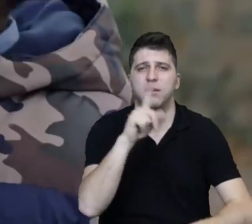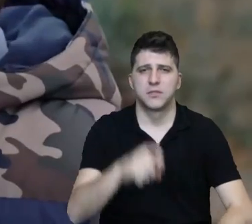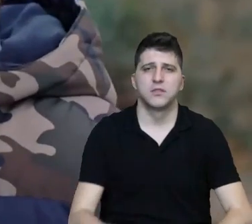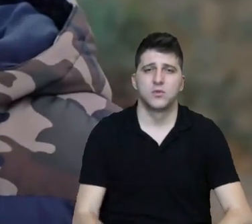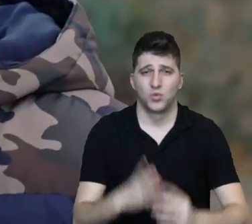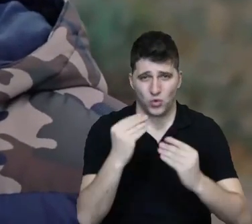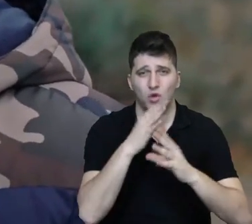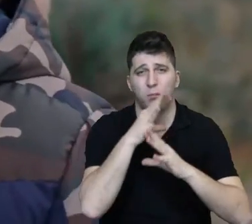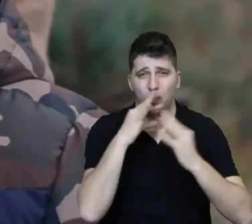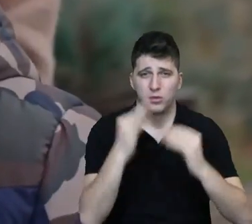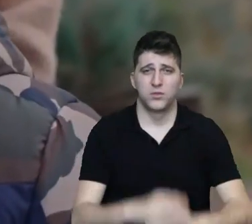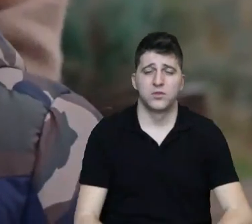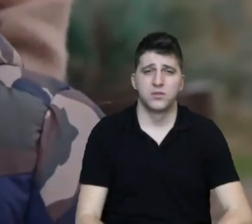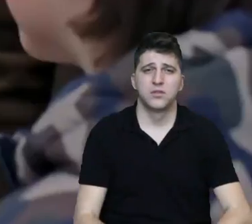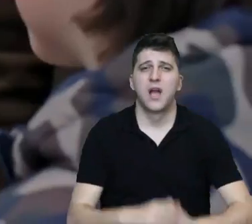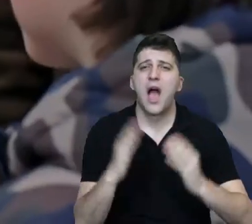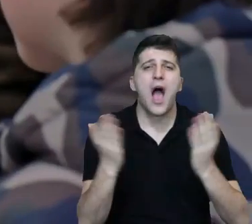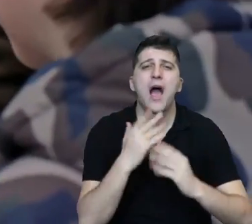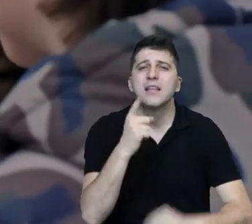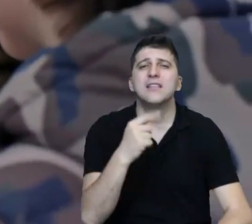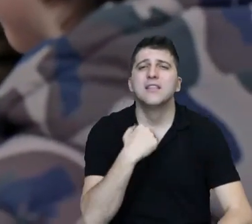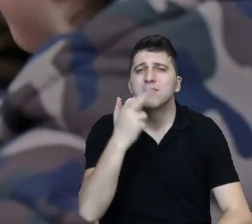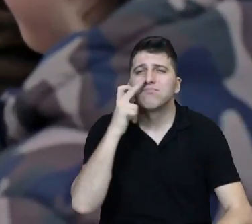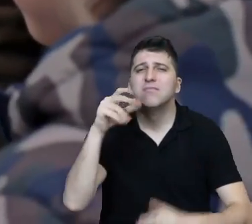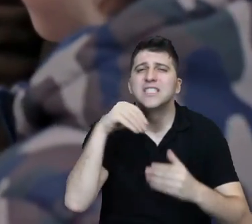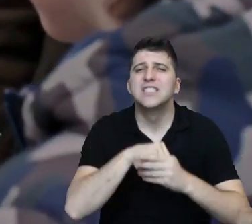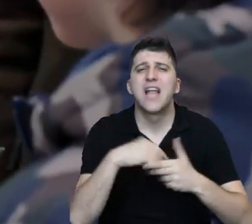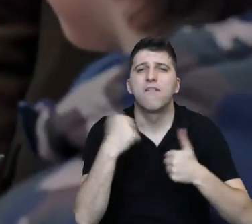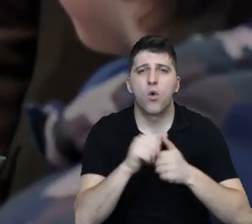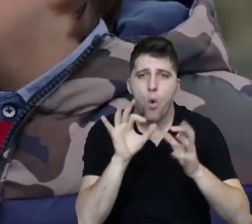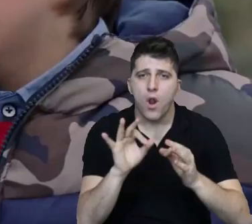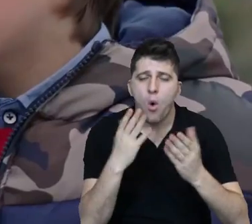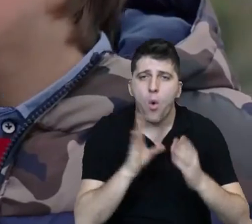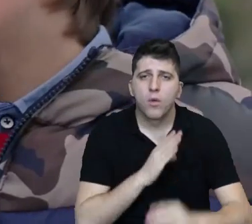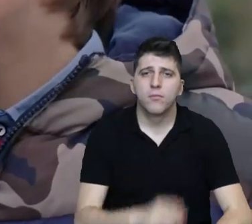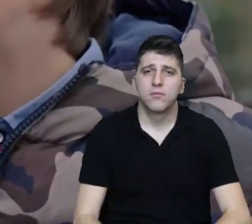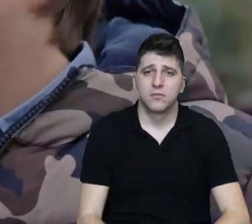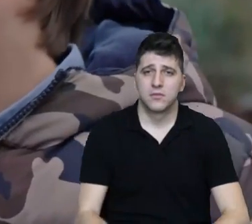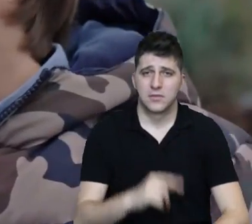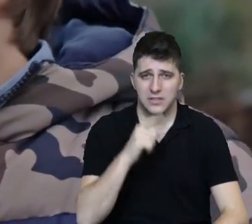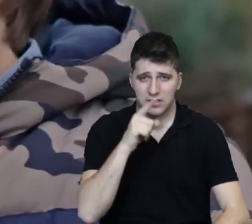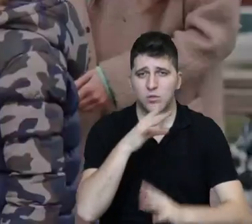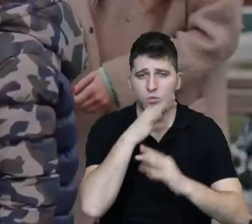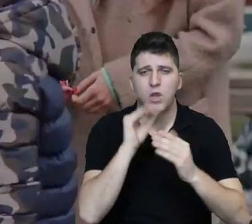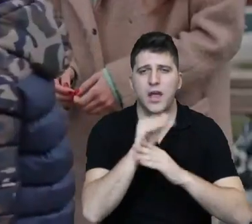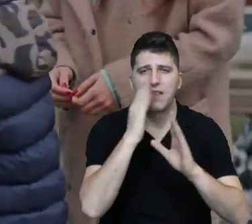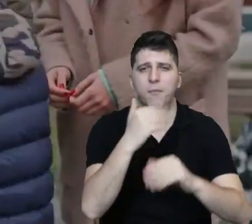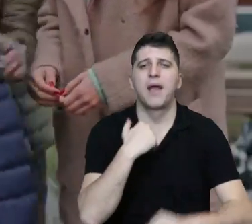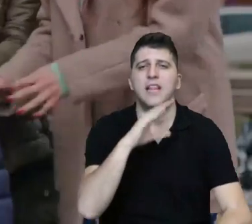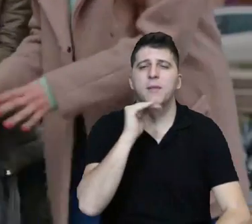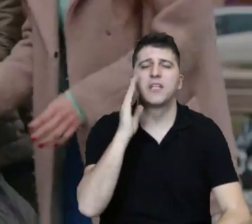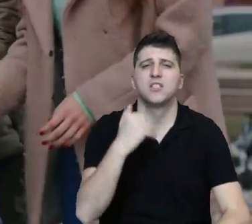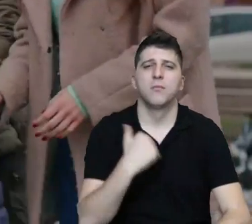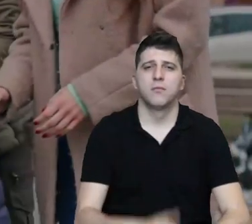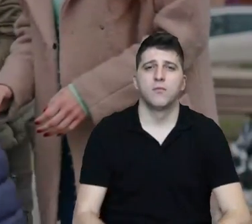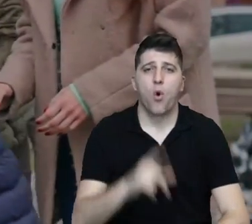Çok da mutluymuşsunuz. Hani Ezra'yı kandırmak için evlenmiştiniz. Öyle yaptık oğlum. Siz mutlu hayatınıza devam edin. Ben dedeme